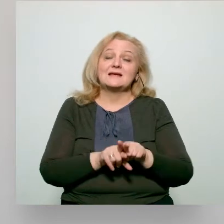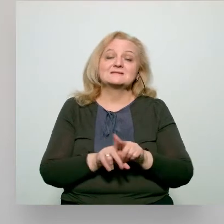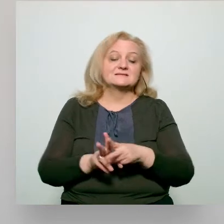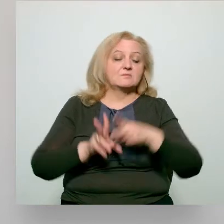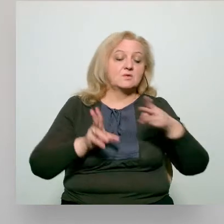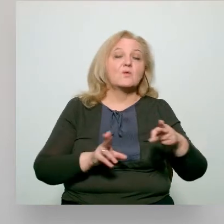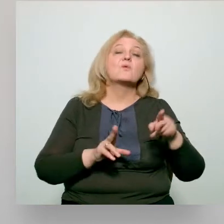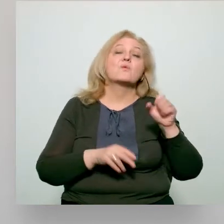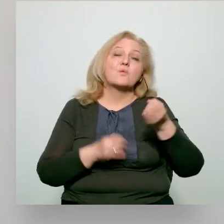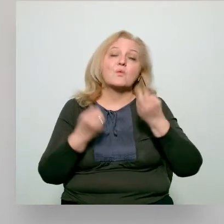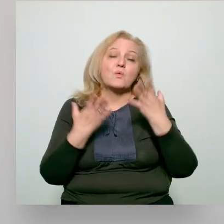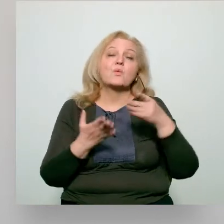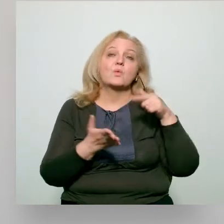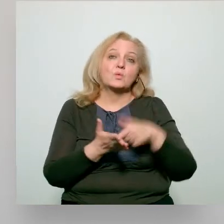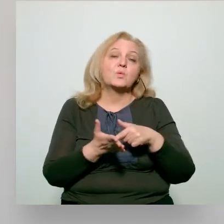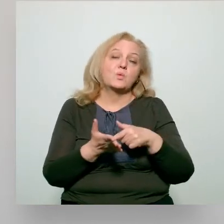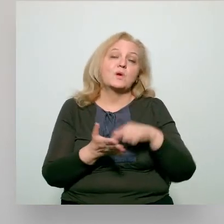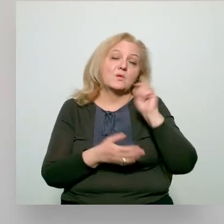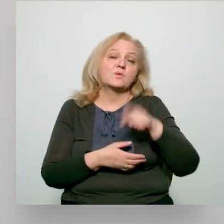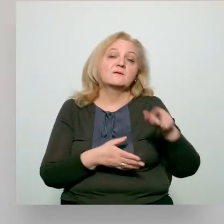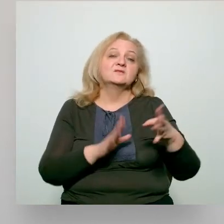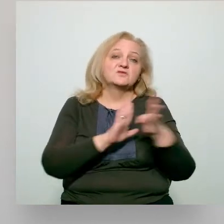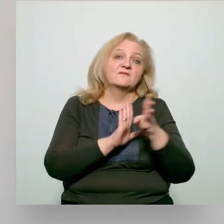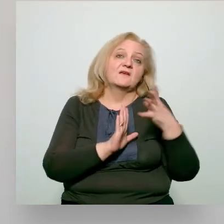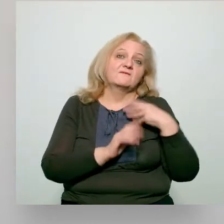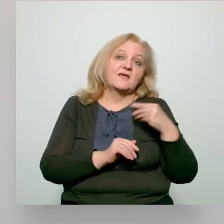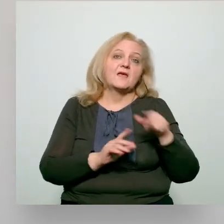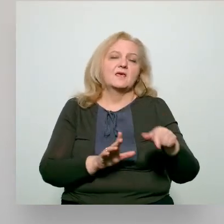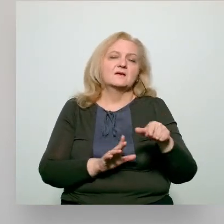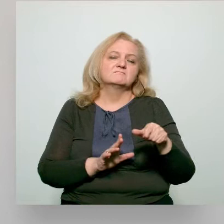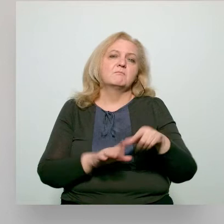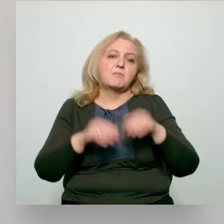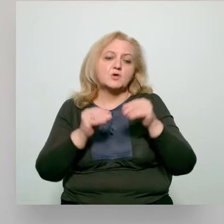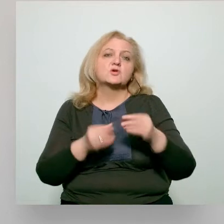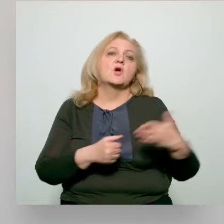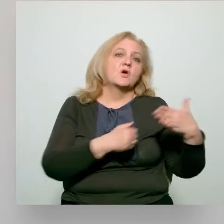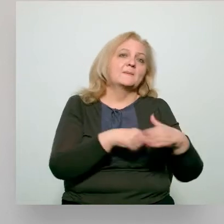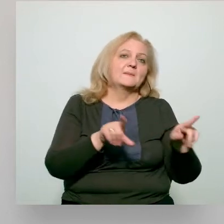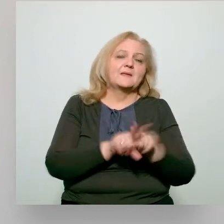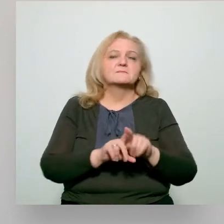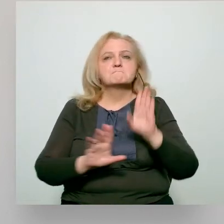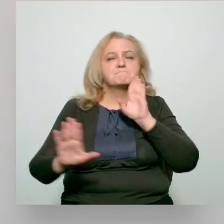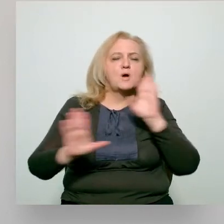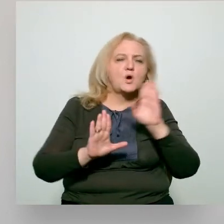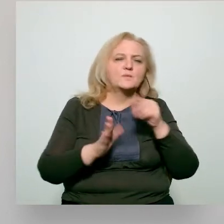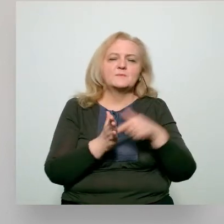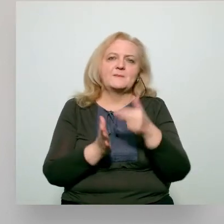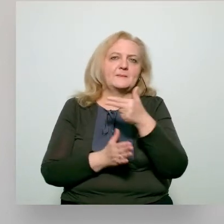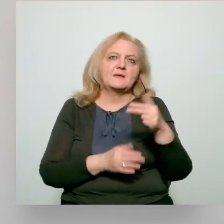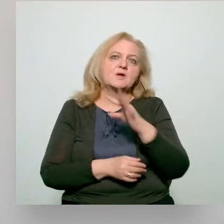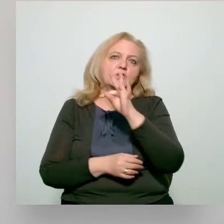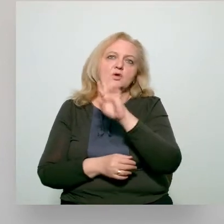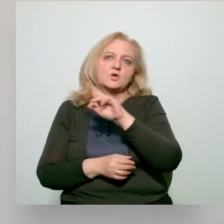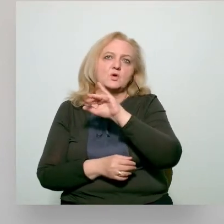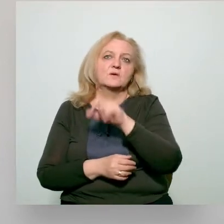wiek XIX, czyli w wiek nacjonalizmu, i również wyszła z wieku XIX z podobną motywem Troi. Było to